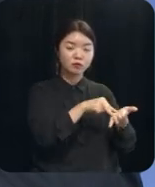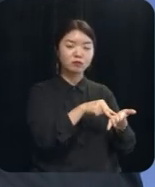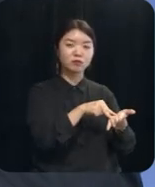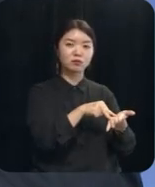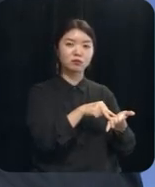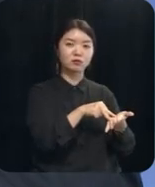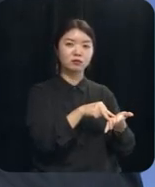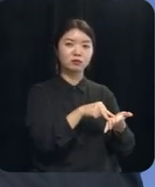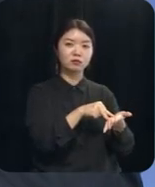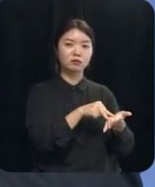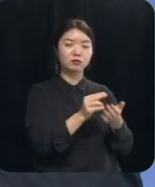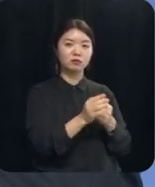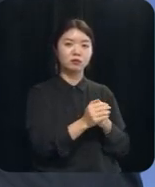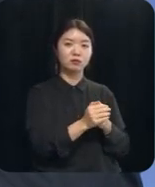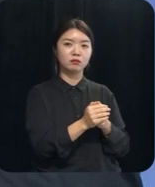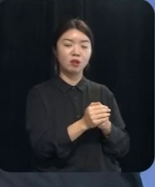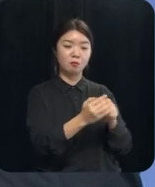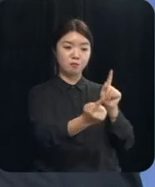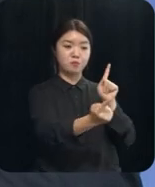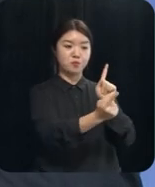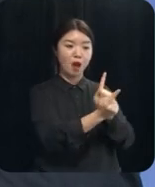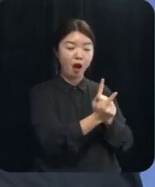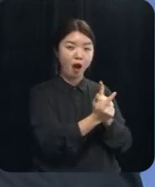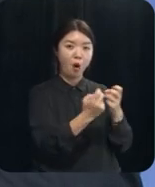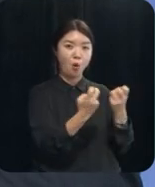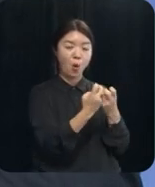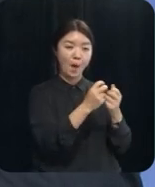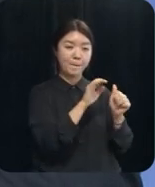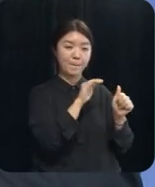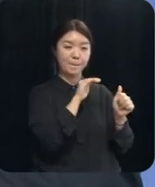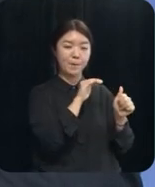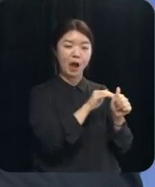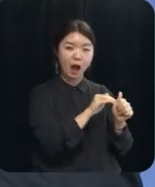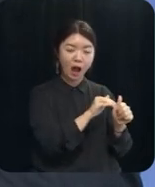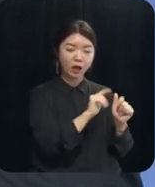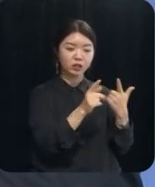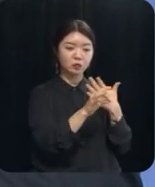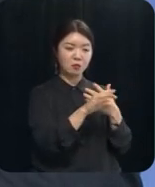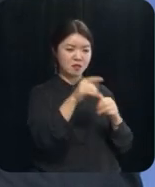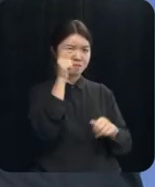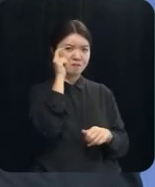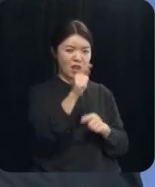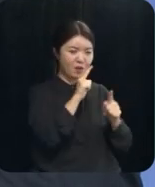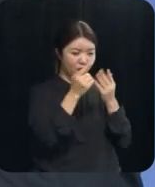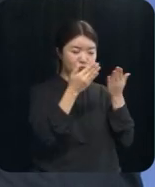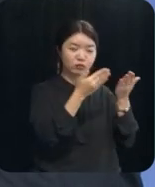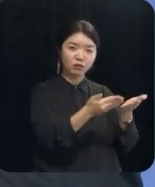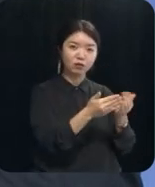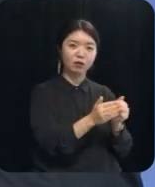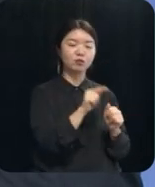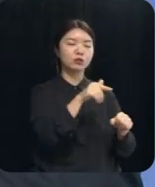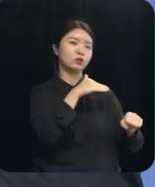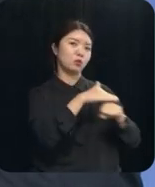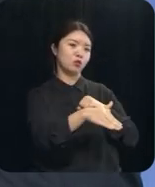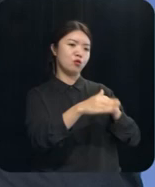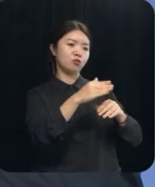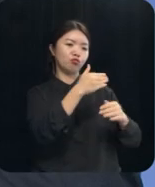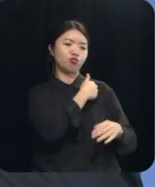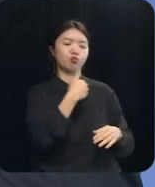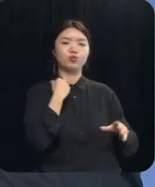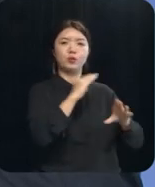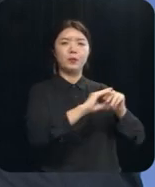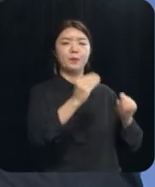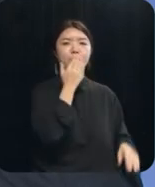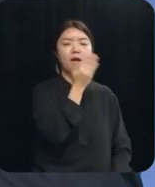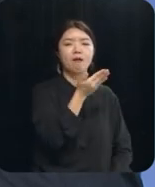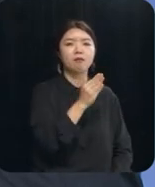이렇게 만나서 어떻게 압박을 하거나 어떻게 강하게 주장을 하거나 이렇게 해도 충분히 풀 수 있는 그런